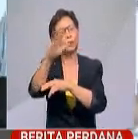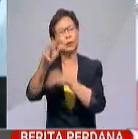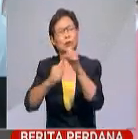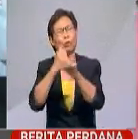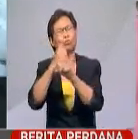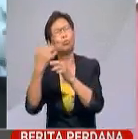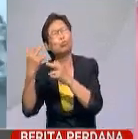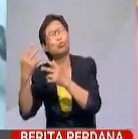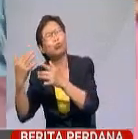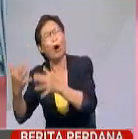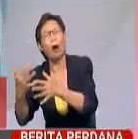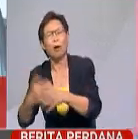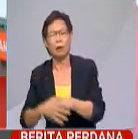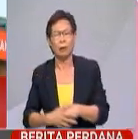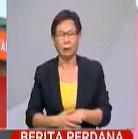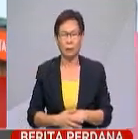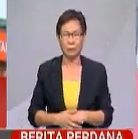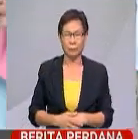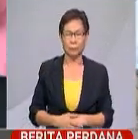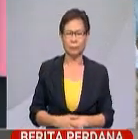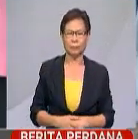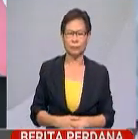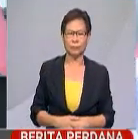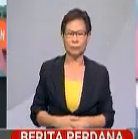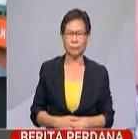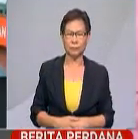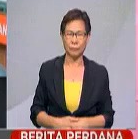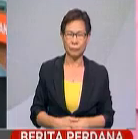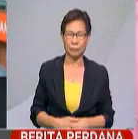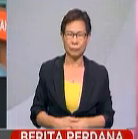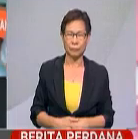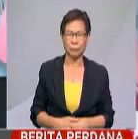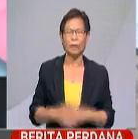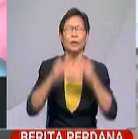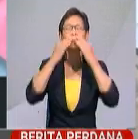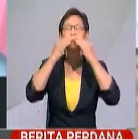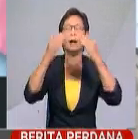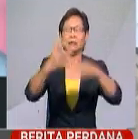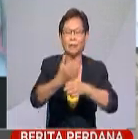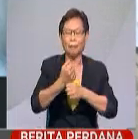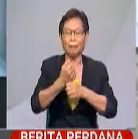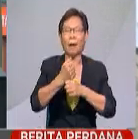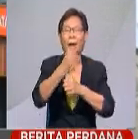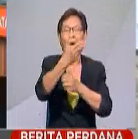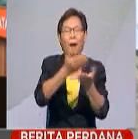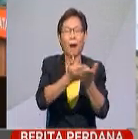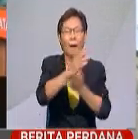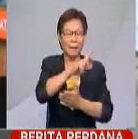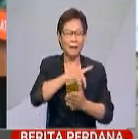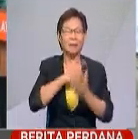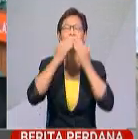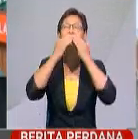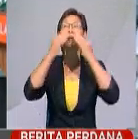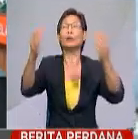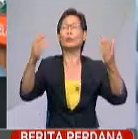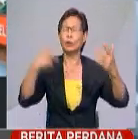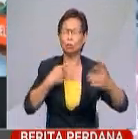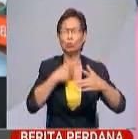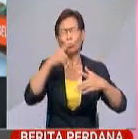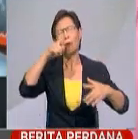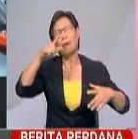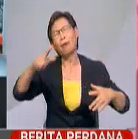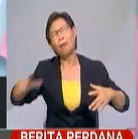33 tahun. 33 tahun. Saya. Bila dah dapat hari ini, syukur. Rasanya syukur Alhamdulillah lah. Syukur Alhamdulillah, sebenarnya kita memang dah lama dah